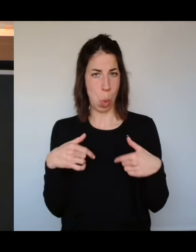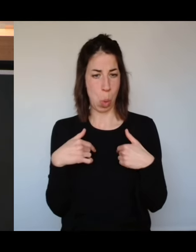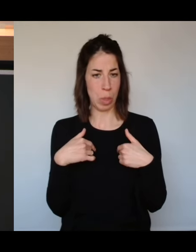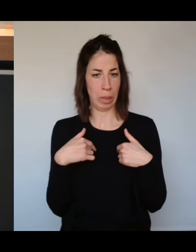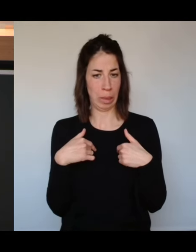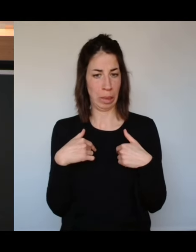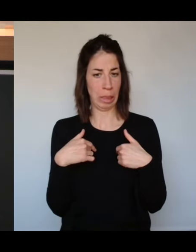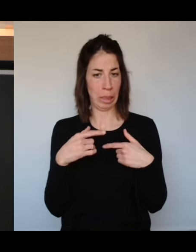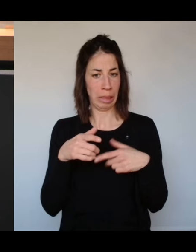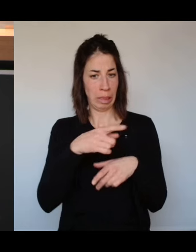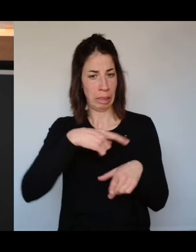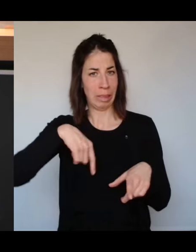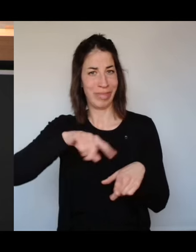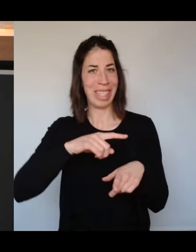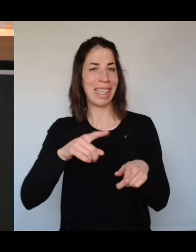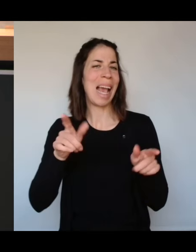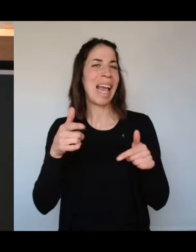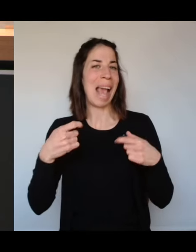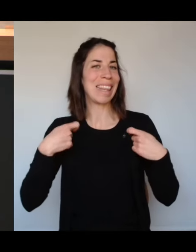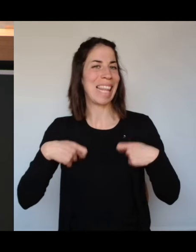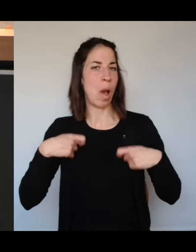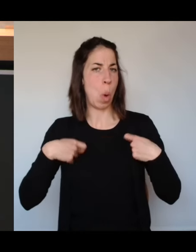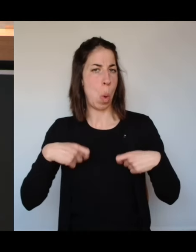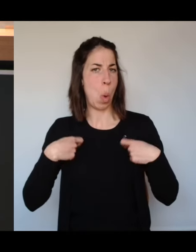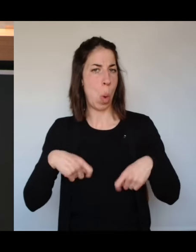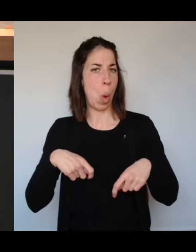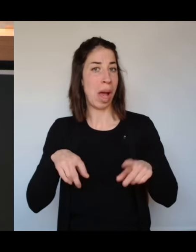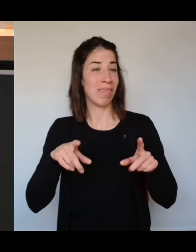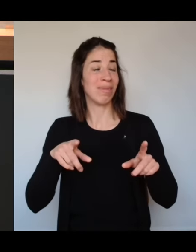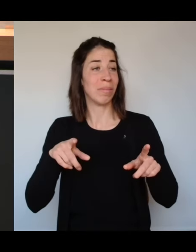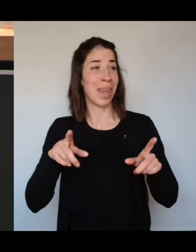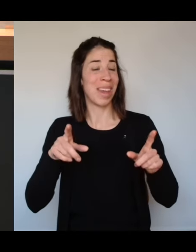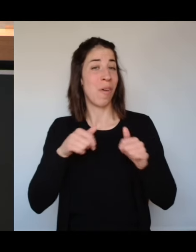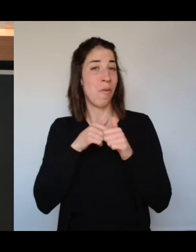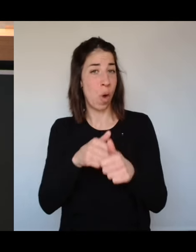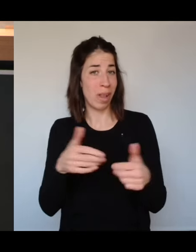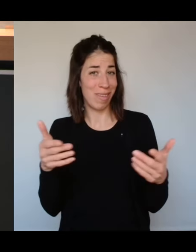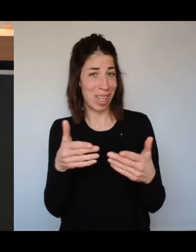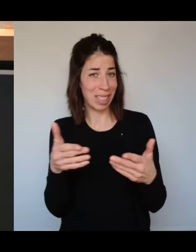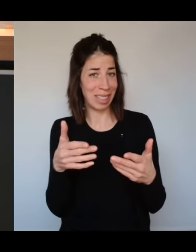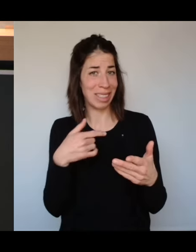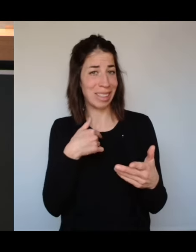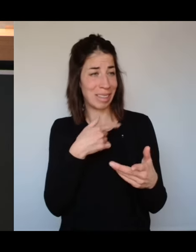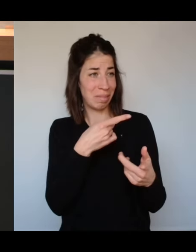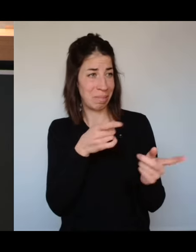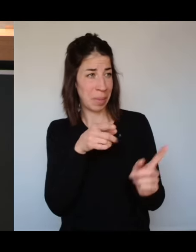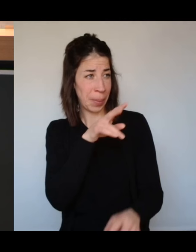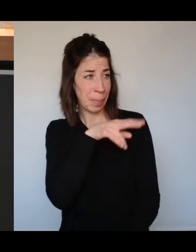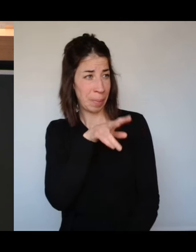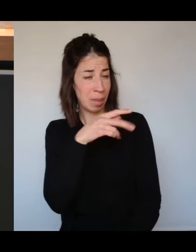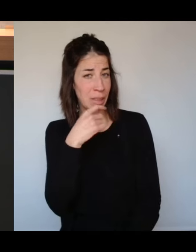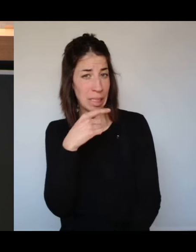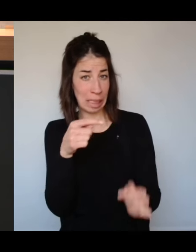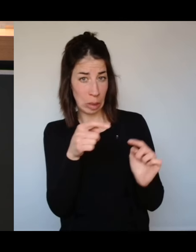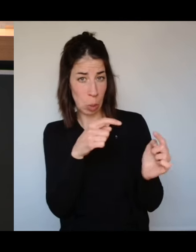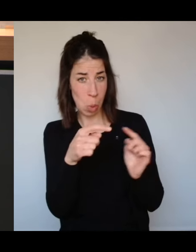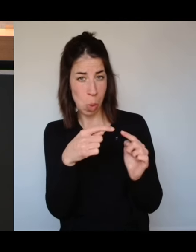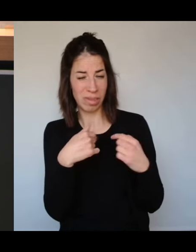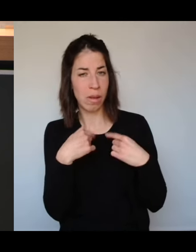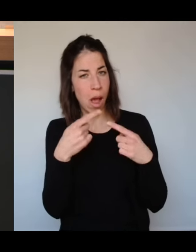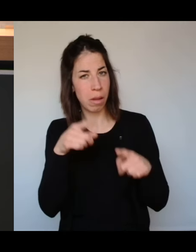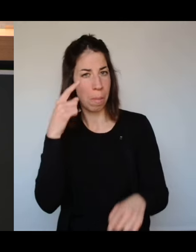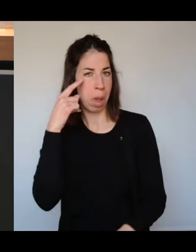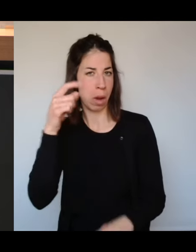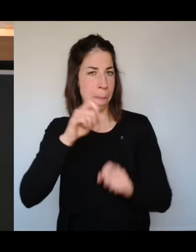Und meine Perspektive auf den Görli ist auch dadurch bedingt, dass ich zwar seit fast 60 Jahren in dieser Stadt lebe, aber erst im letzten Sommer